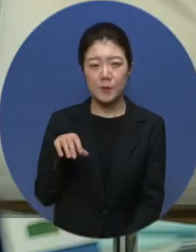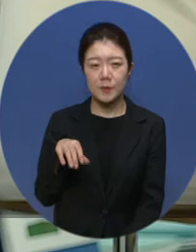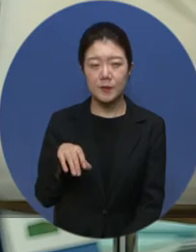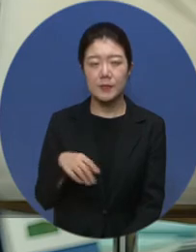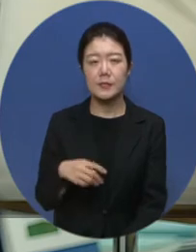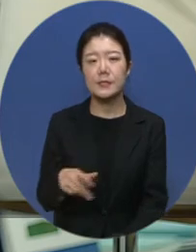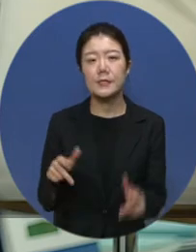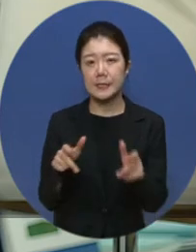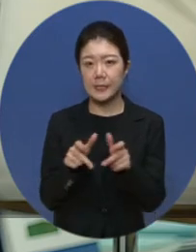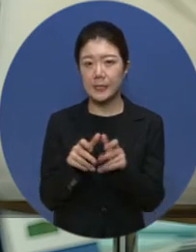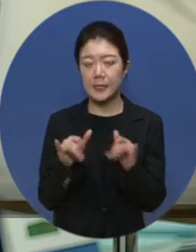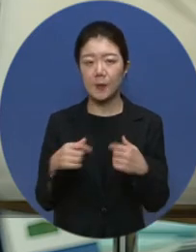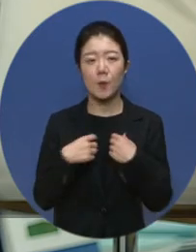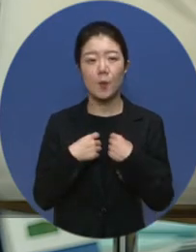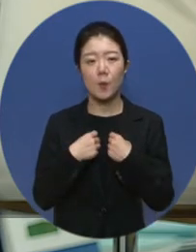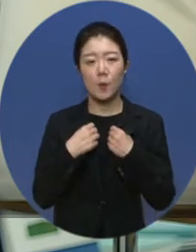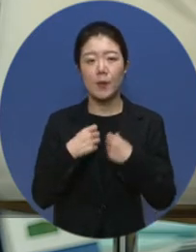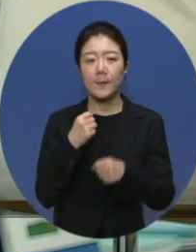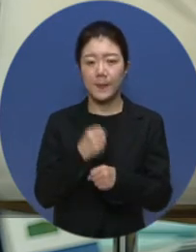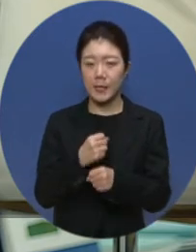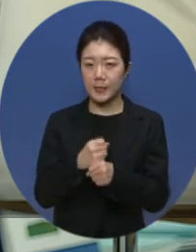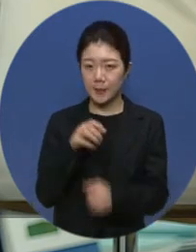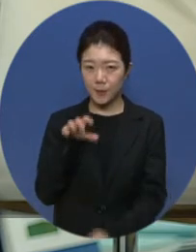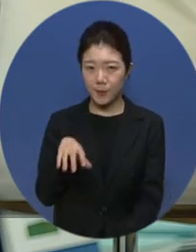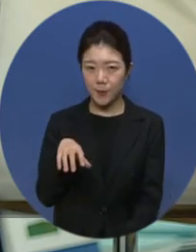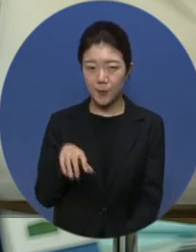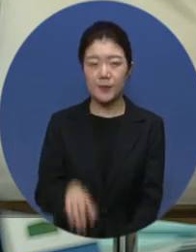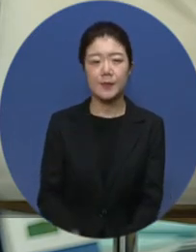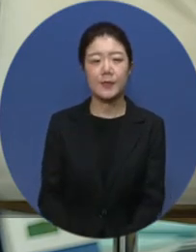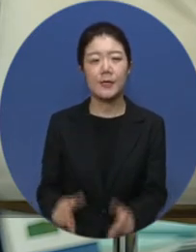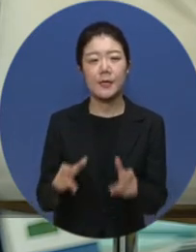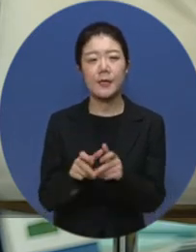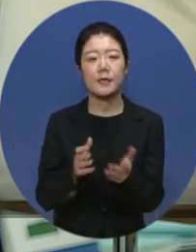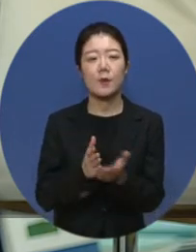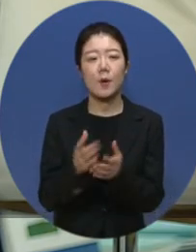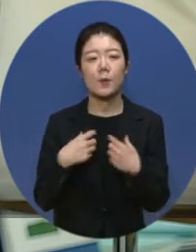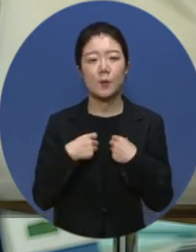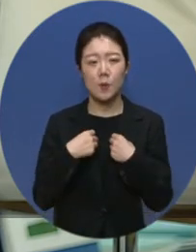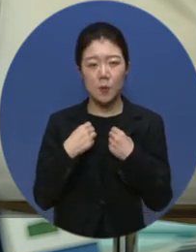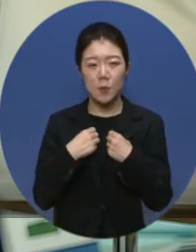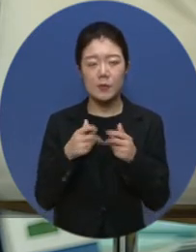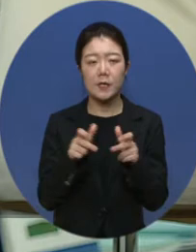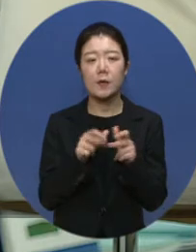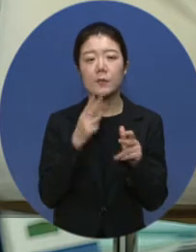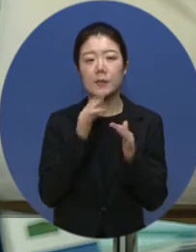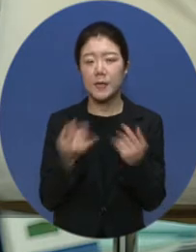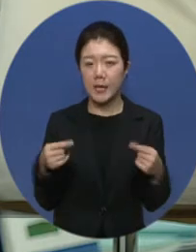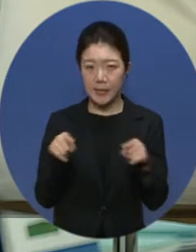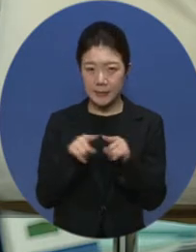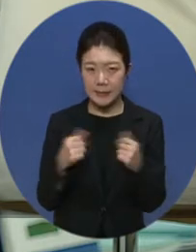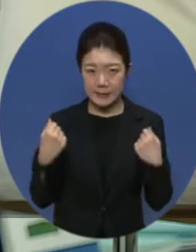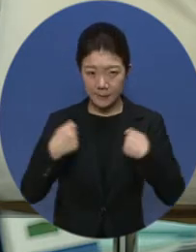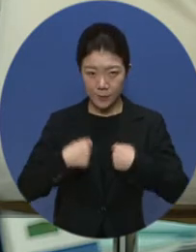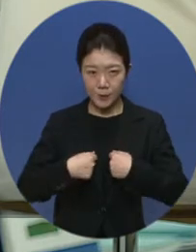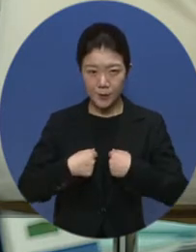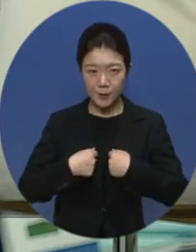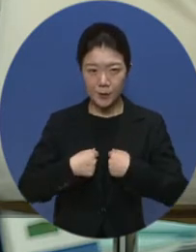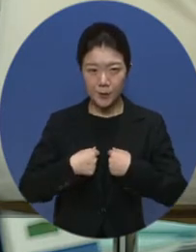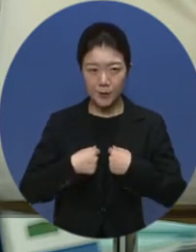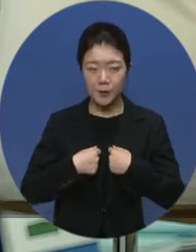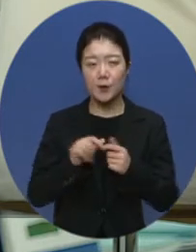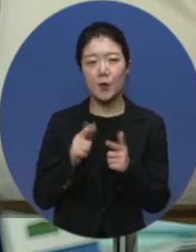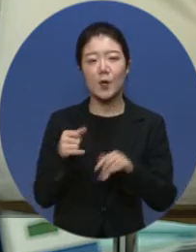곳은 장애인 의류를 만드는 곳이라고 할 수 있는데요. 장애인 전문 의류와 그다음에 비장애인도 함께 입을 수 있는